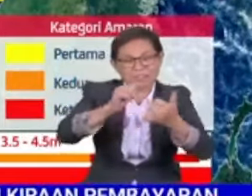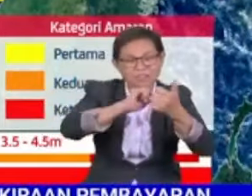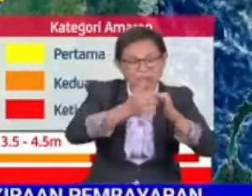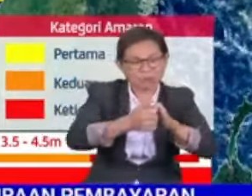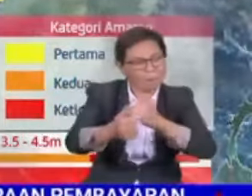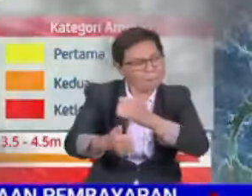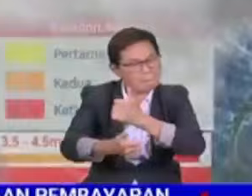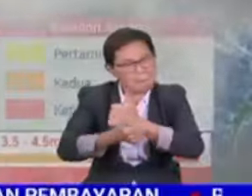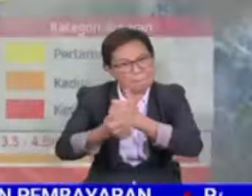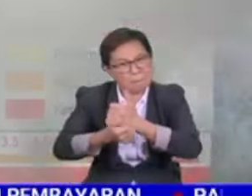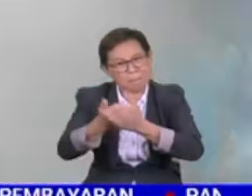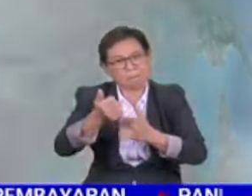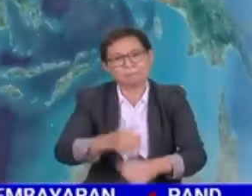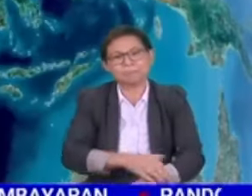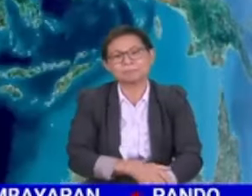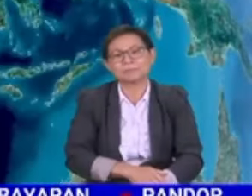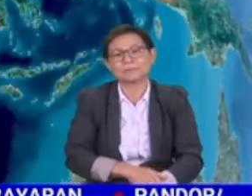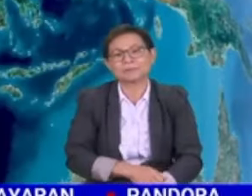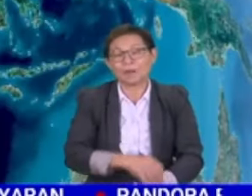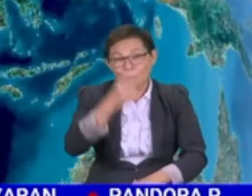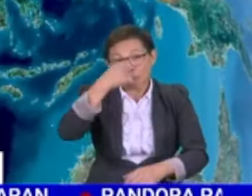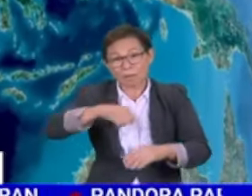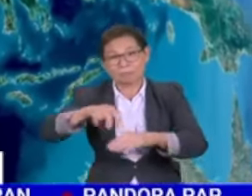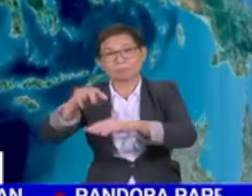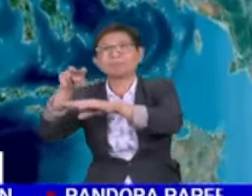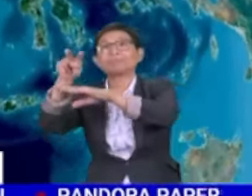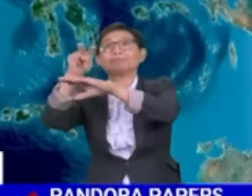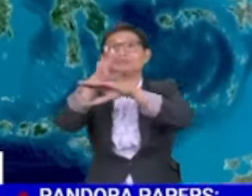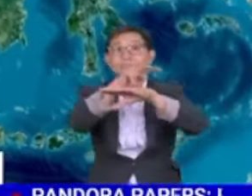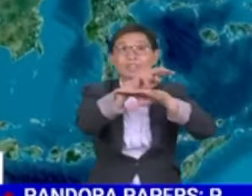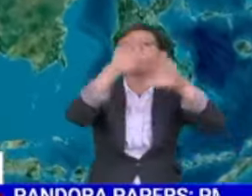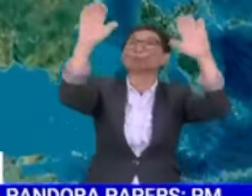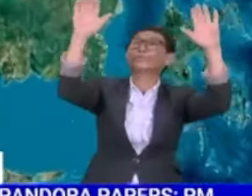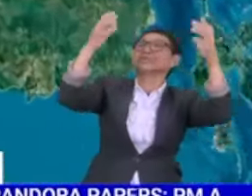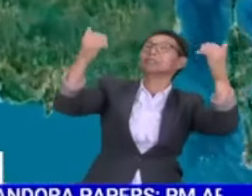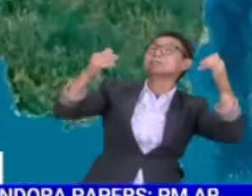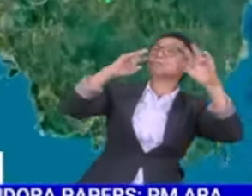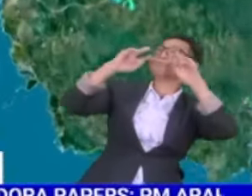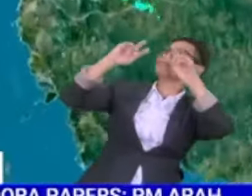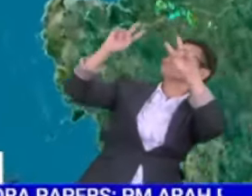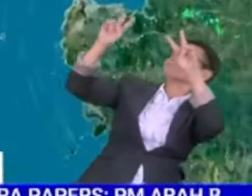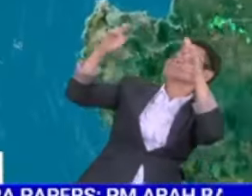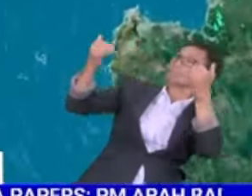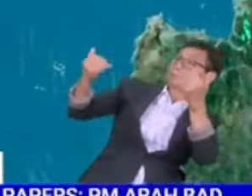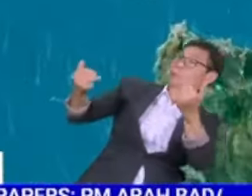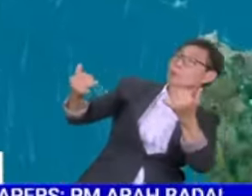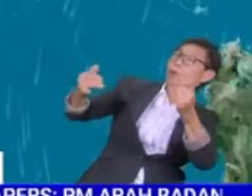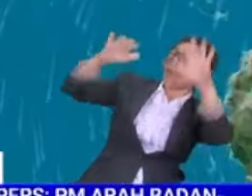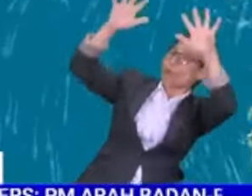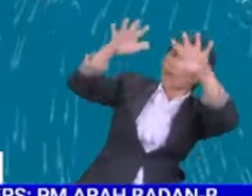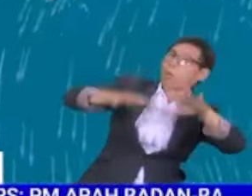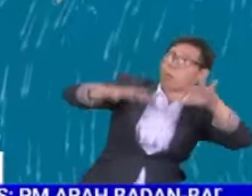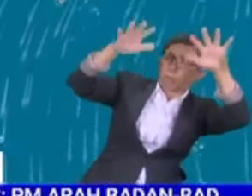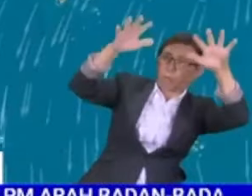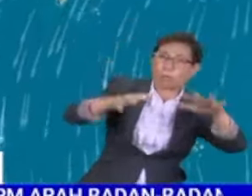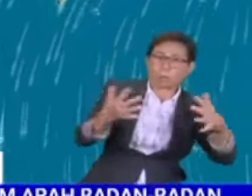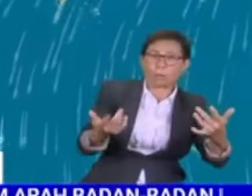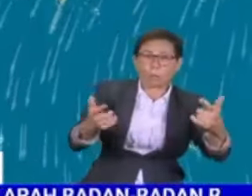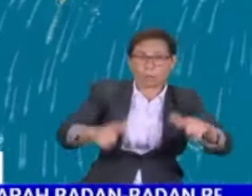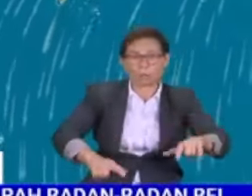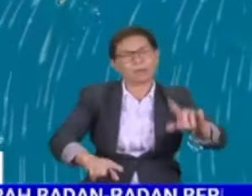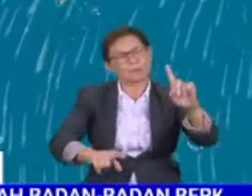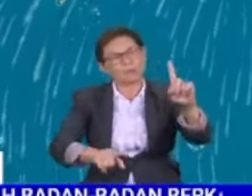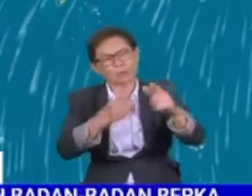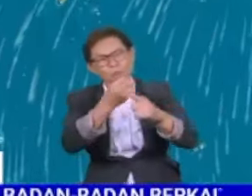sukan laut. Bagi tinjauan cuaca semasa pula dapat diperhatikan ketika ini, hujan lebat kini sedang berlaku